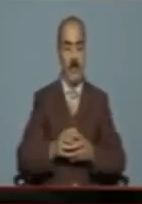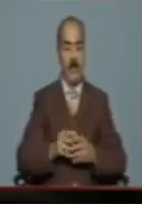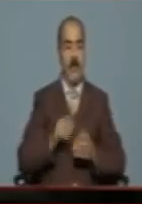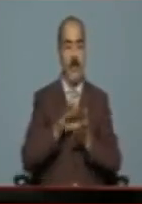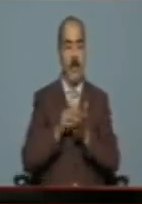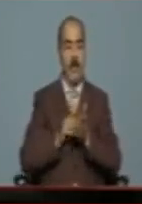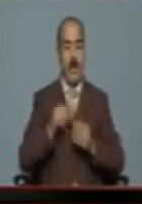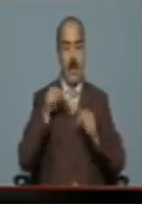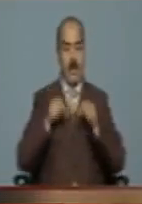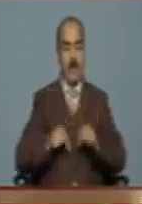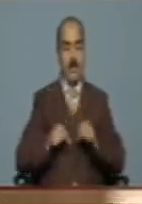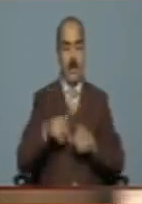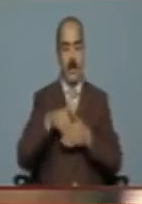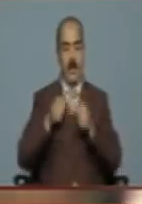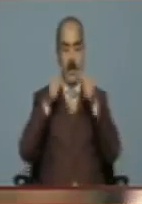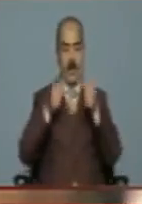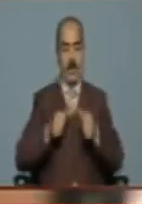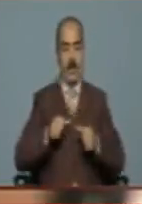اليوم التالي،